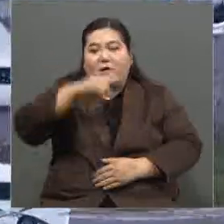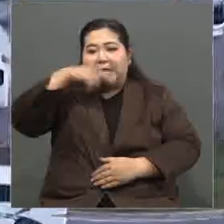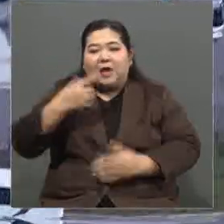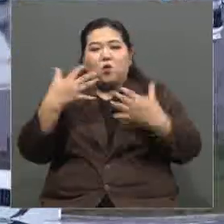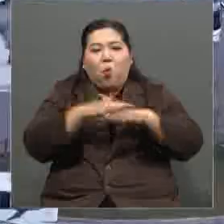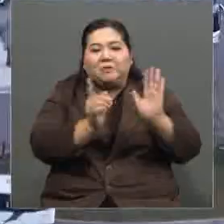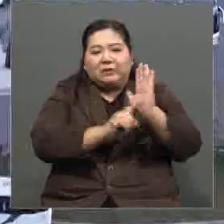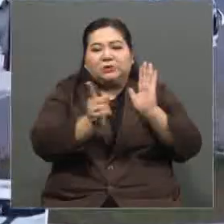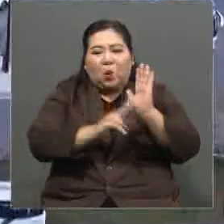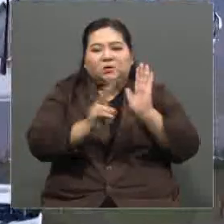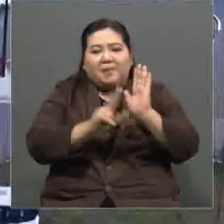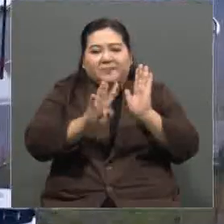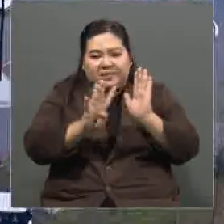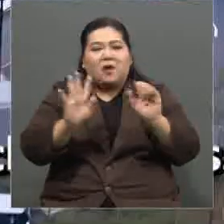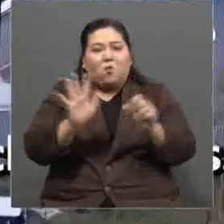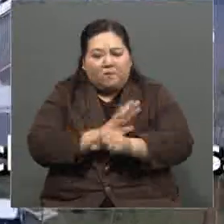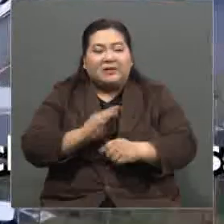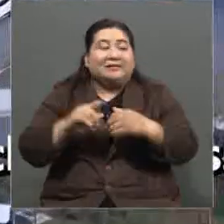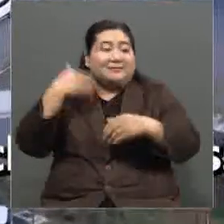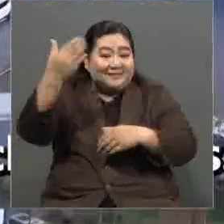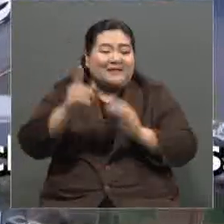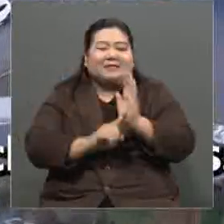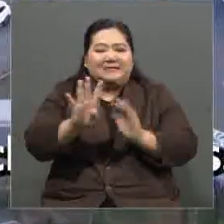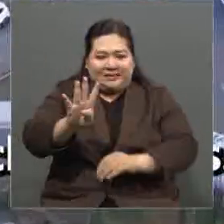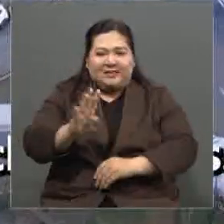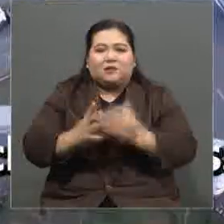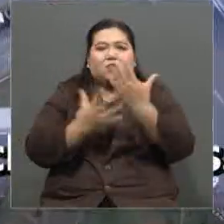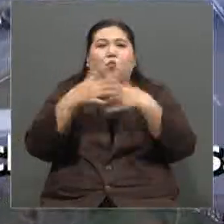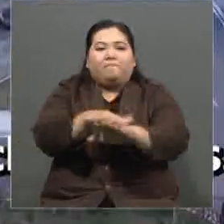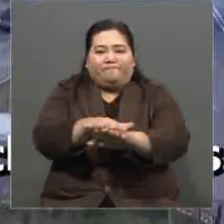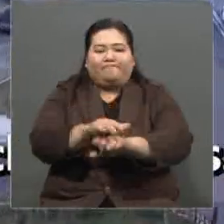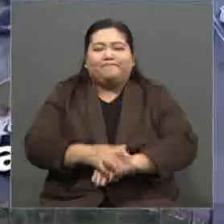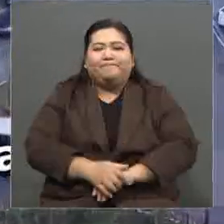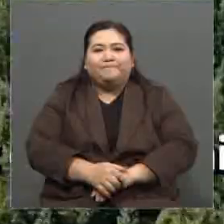ครั้งแล้วเดี๋ยวพอช่วงสัปดาห์หน้านี้ก็จะเป็นครั้งที่ 4ครับ